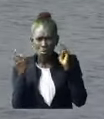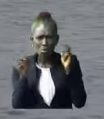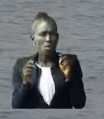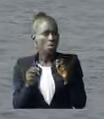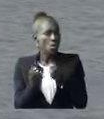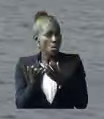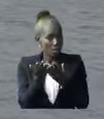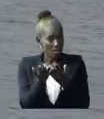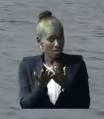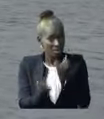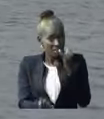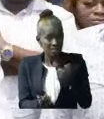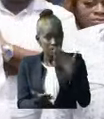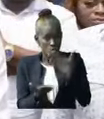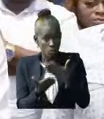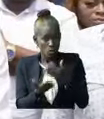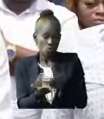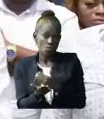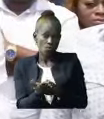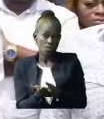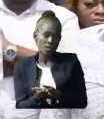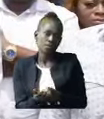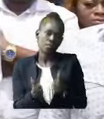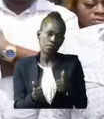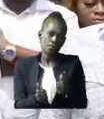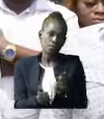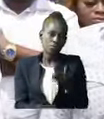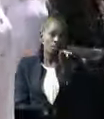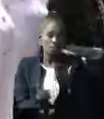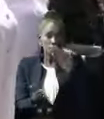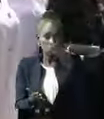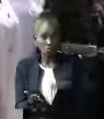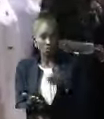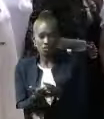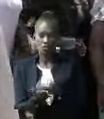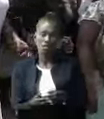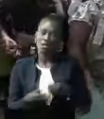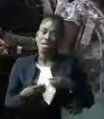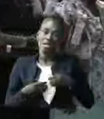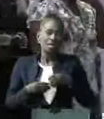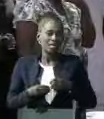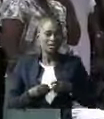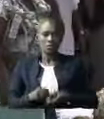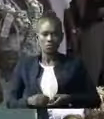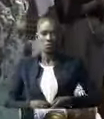c'est une bonne nouvelle. Si ce n'est pas vrai, c'est dommage. Mais on est en train de vérifier l'information.